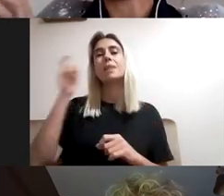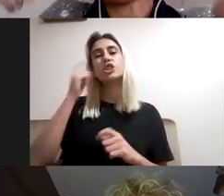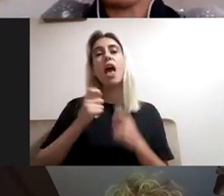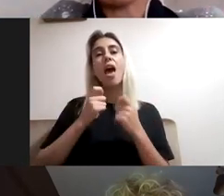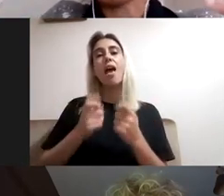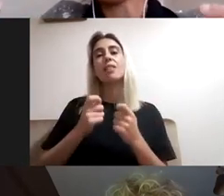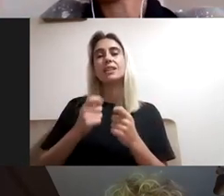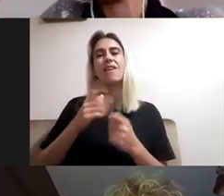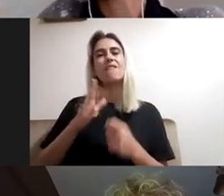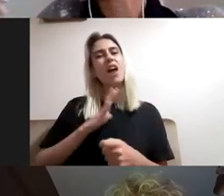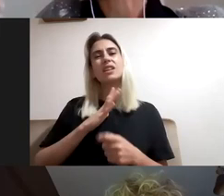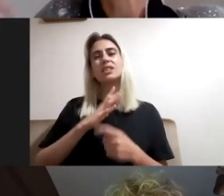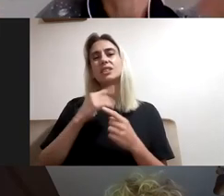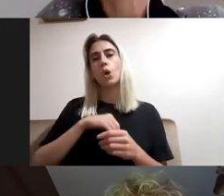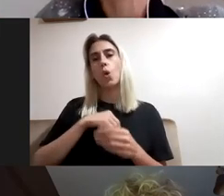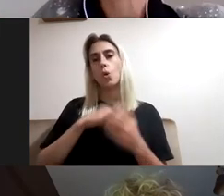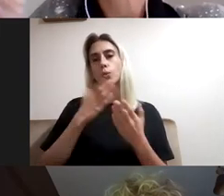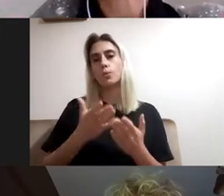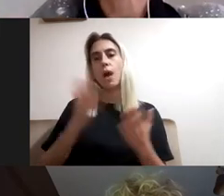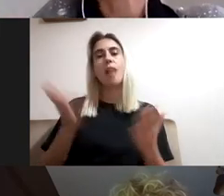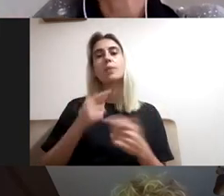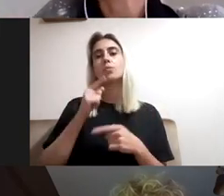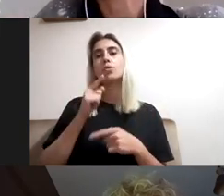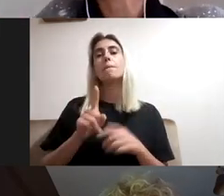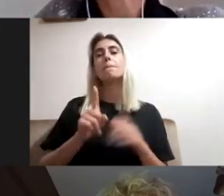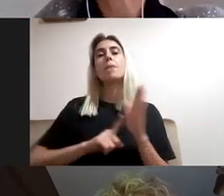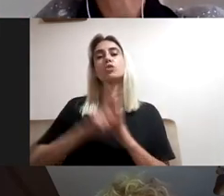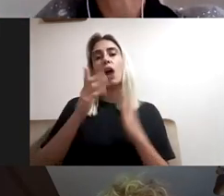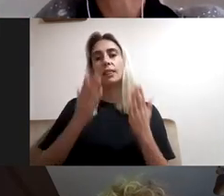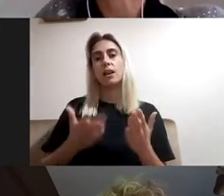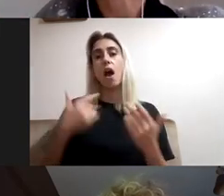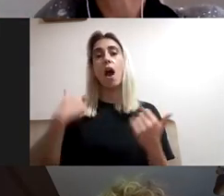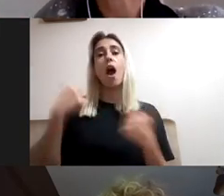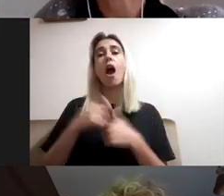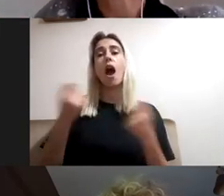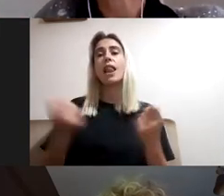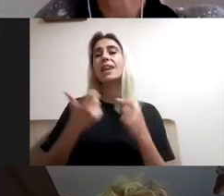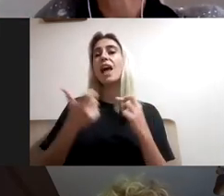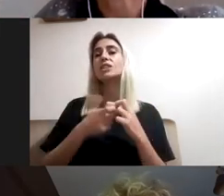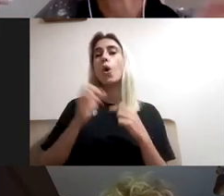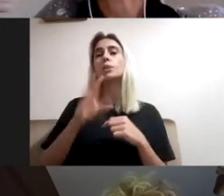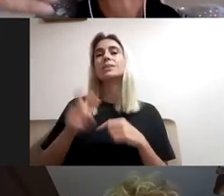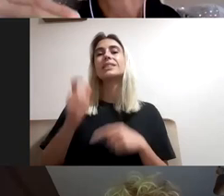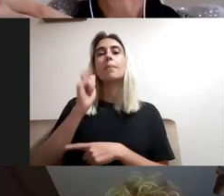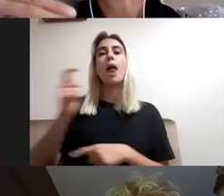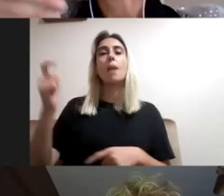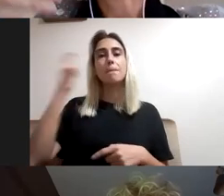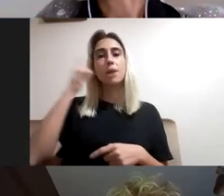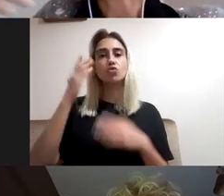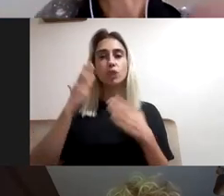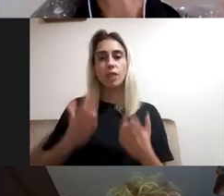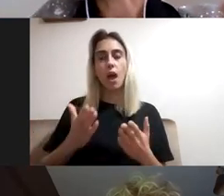andan varsayıyorum ki bunu, hadi diyelim bunu biz başardık. Hala Reza Hocam da seminerin başında dedi,